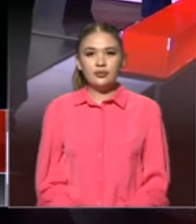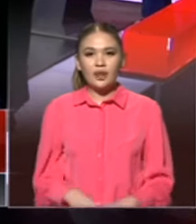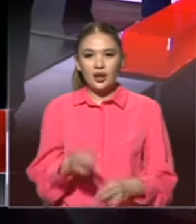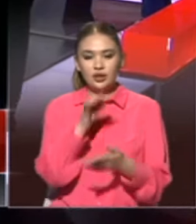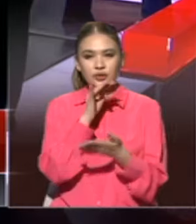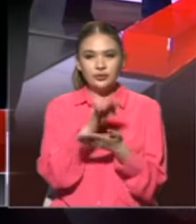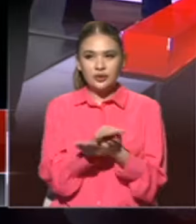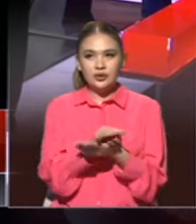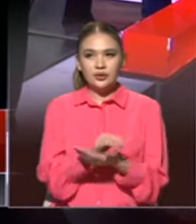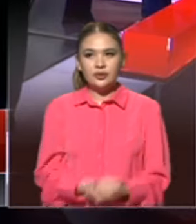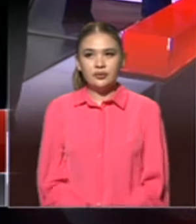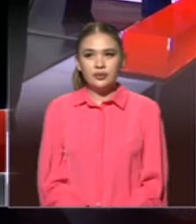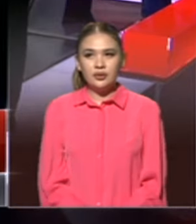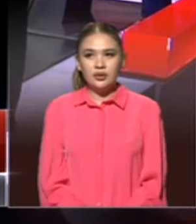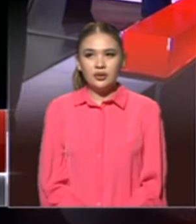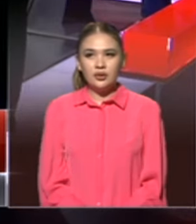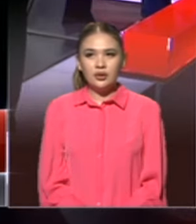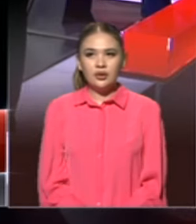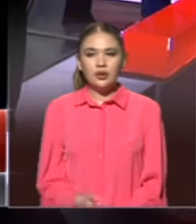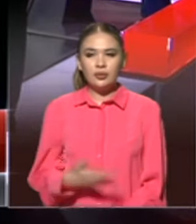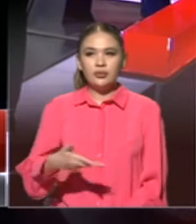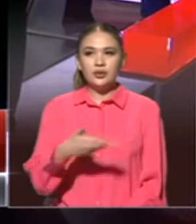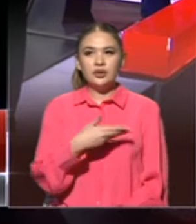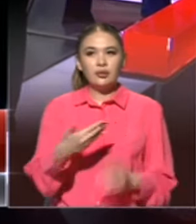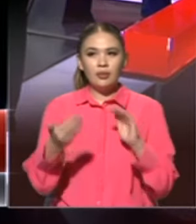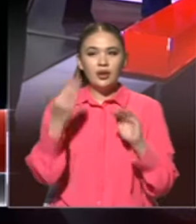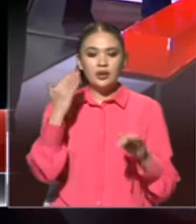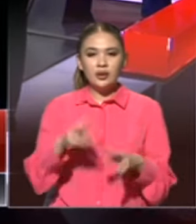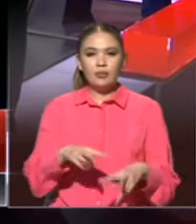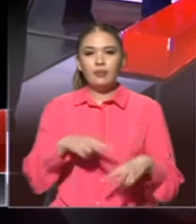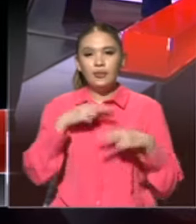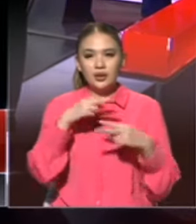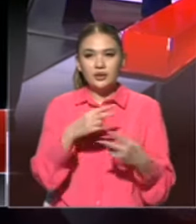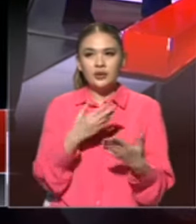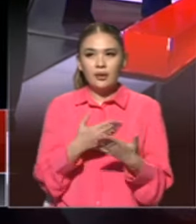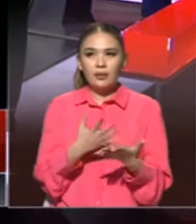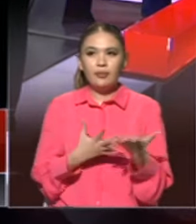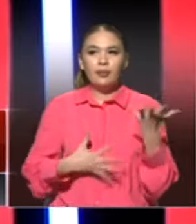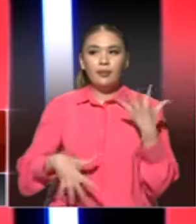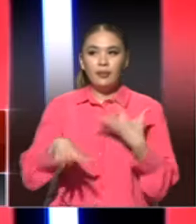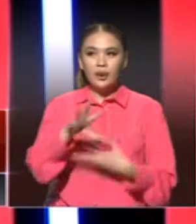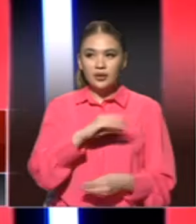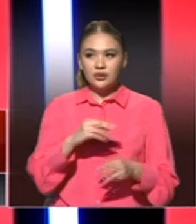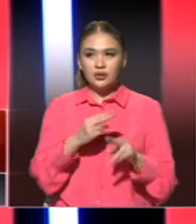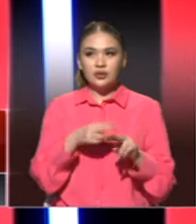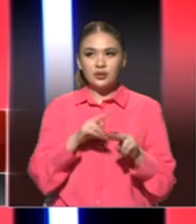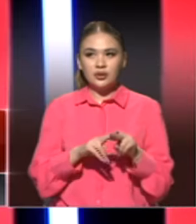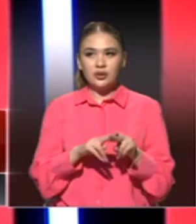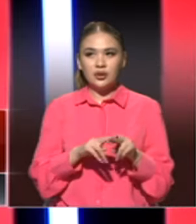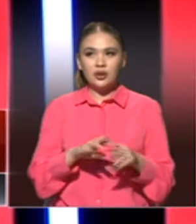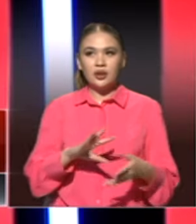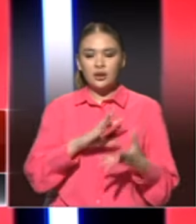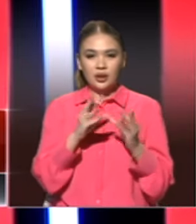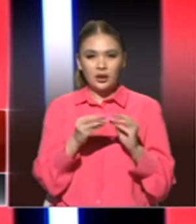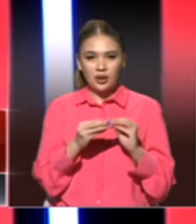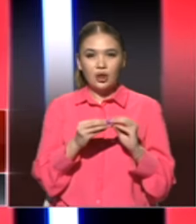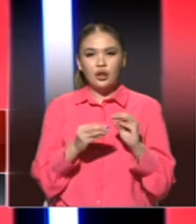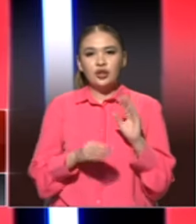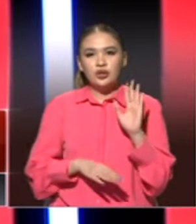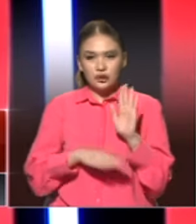Берекең. Иә. Біз мына бағанадан бері байқасаңыздар, барлық мәселені біз керемет біз ол жағына келген